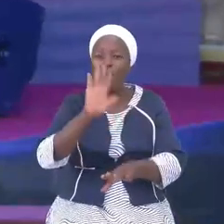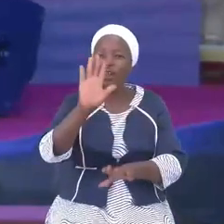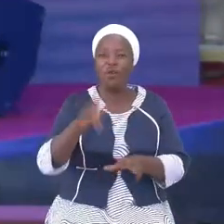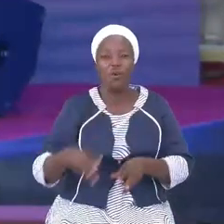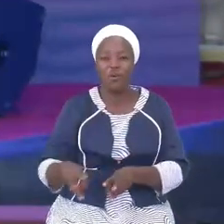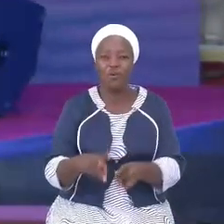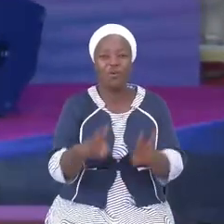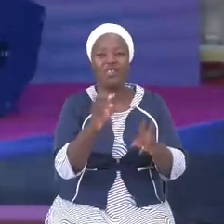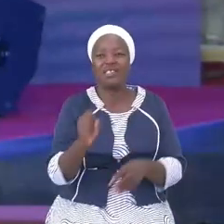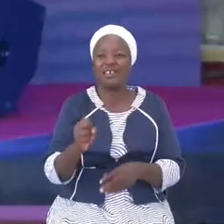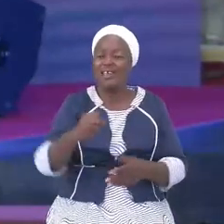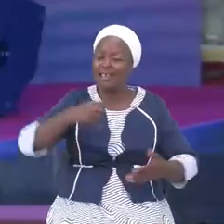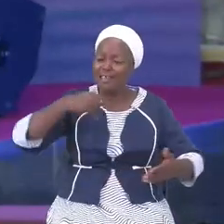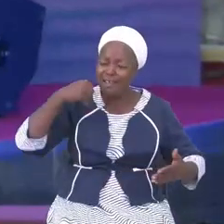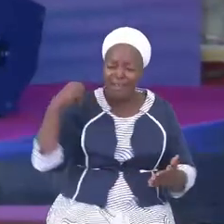Amen.